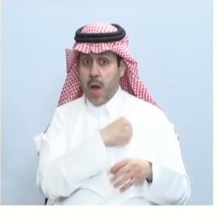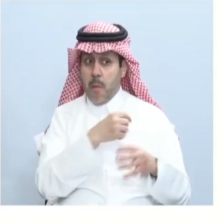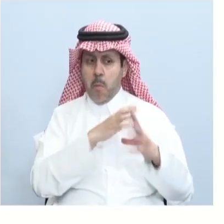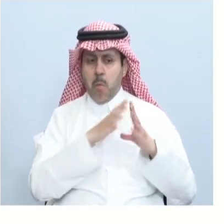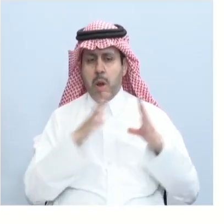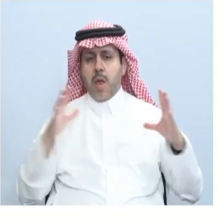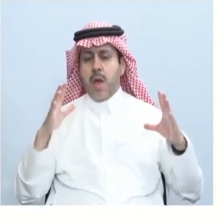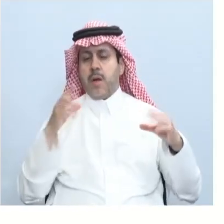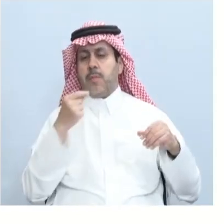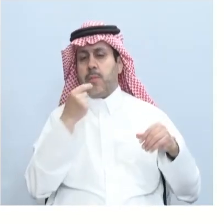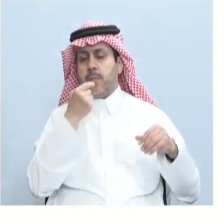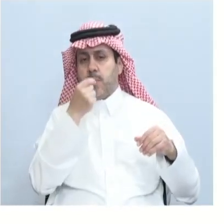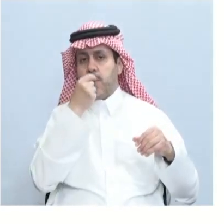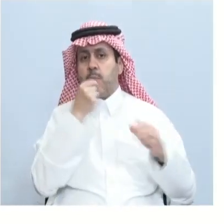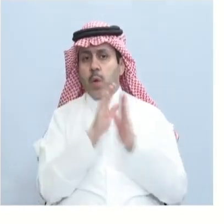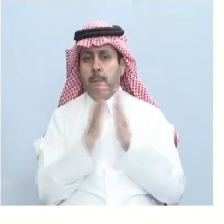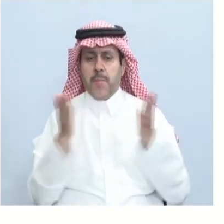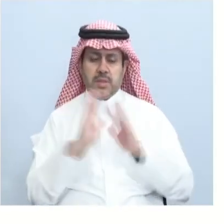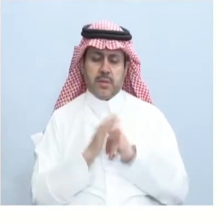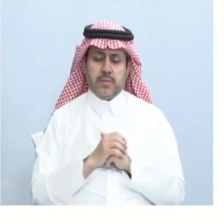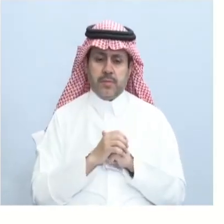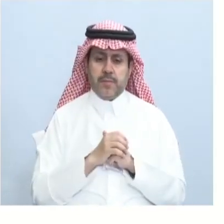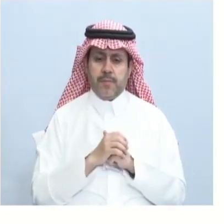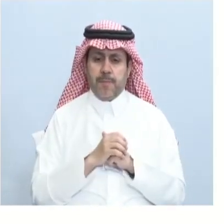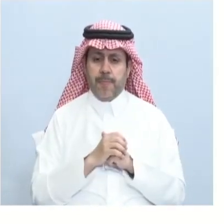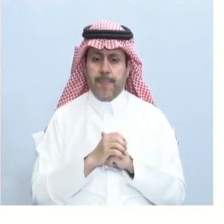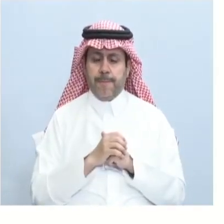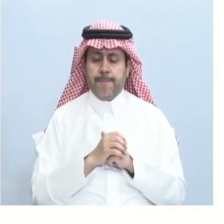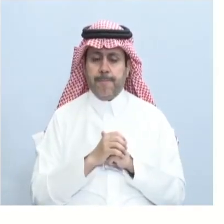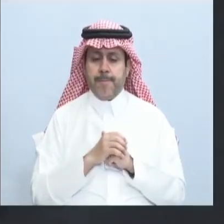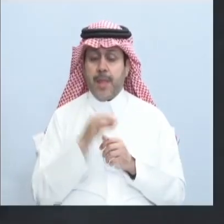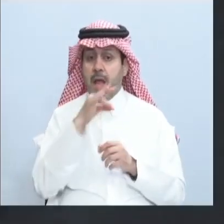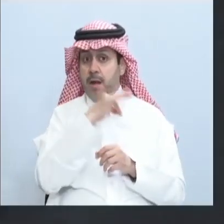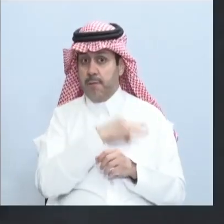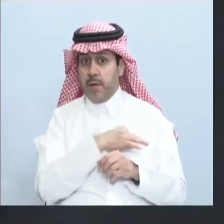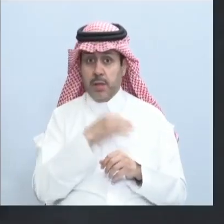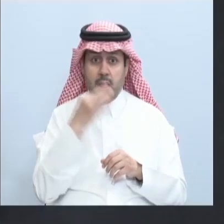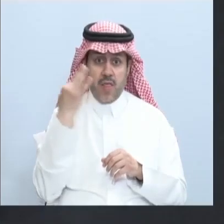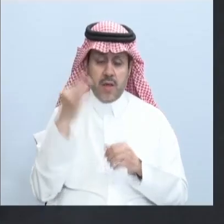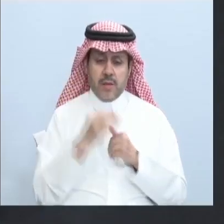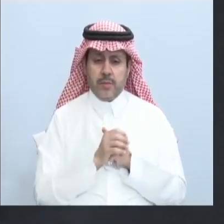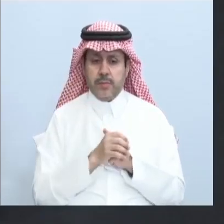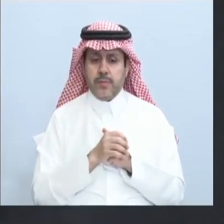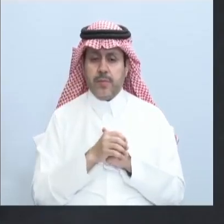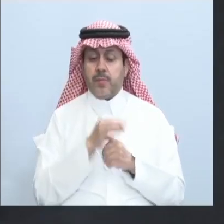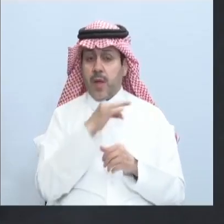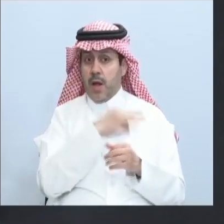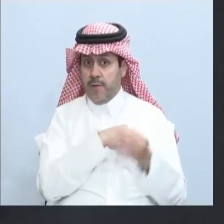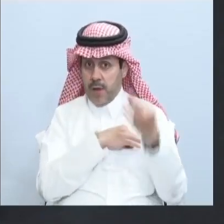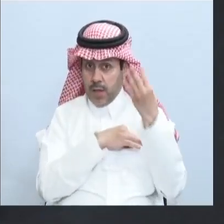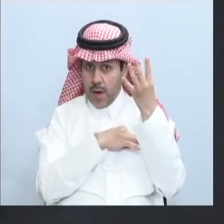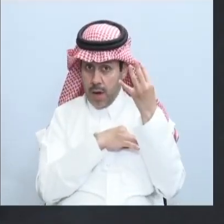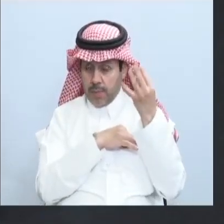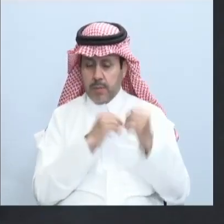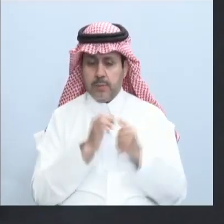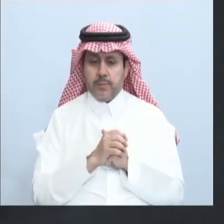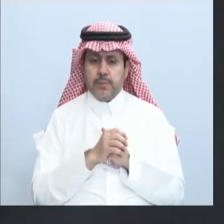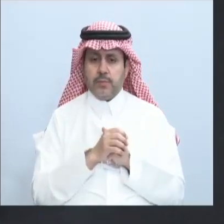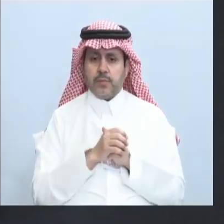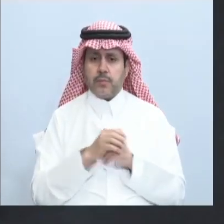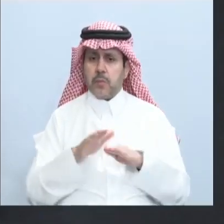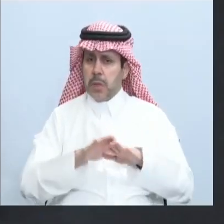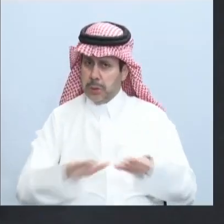ولم يتعلق بملذاتها ومتاعها هذه هي الفائده الثالثه الفائده الرابعه ماذا تقول